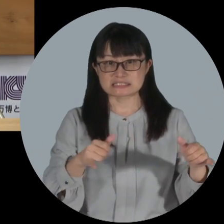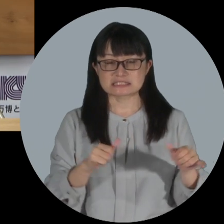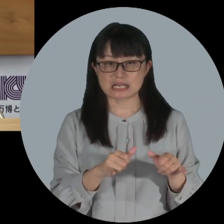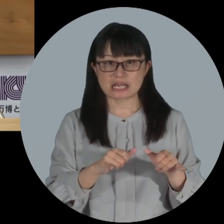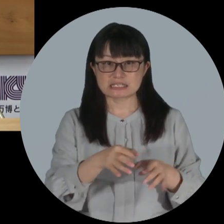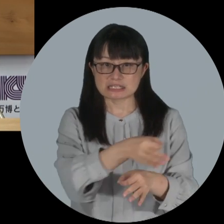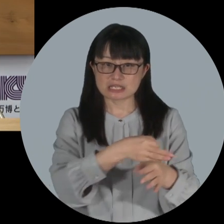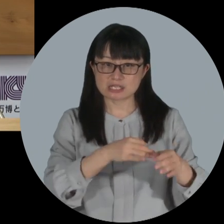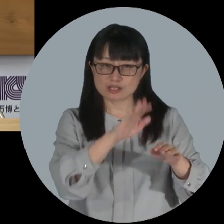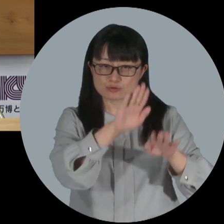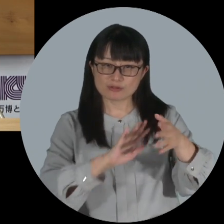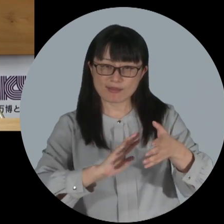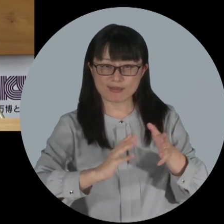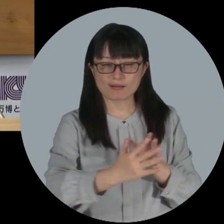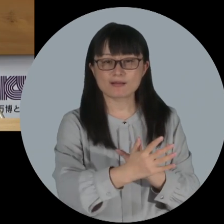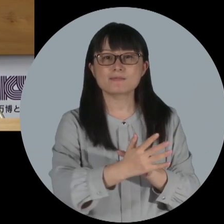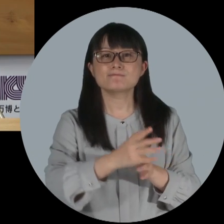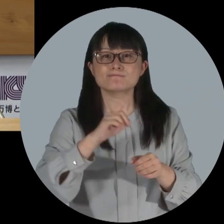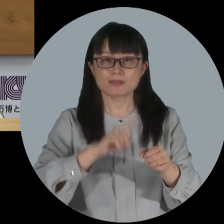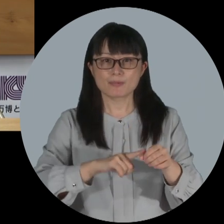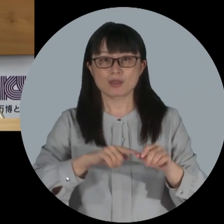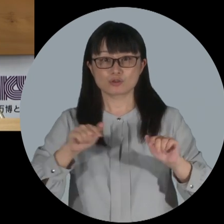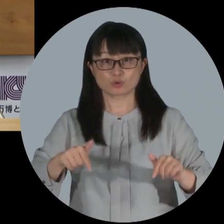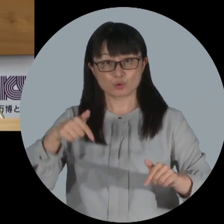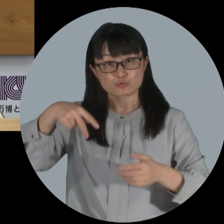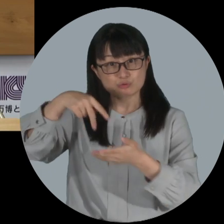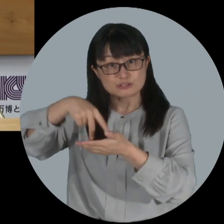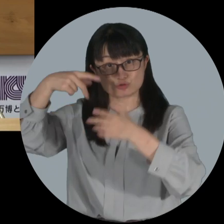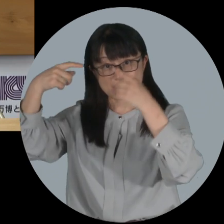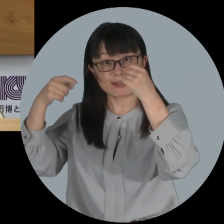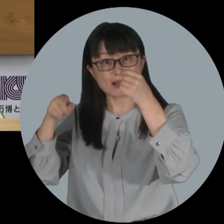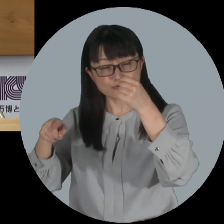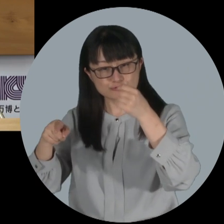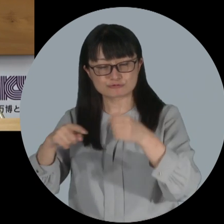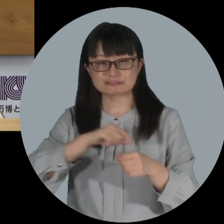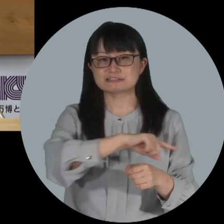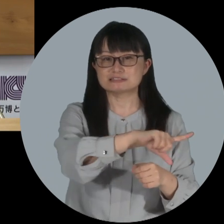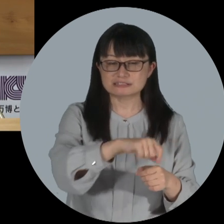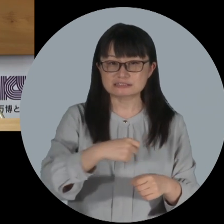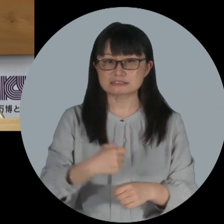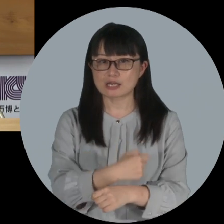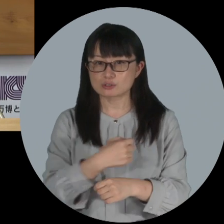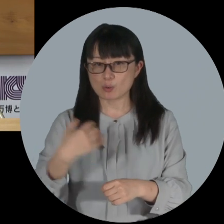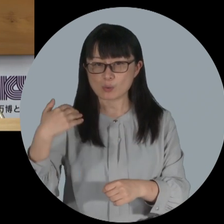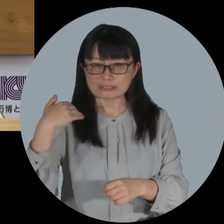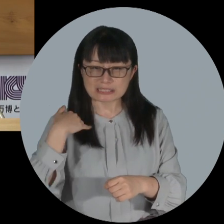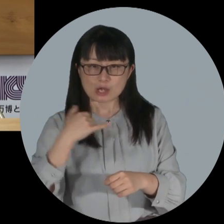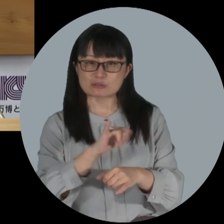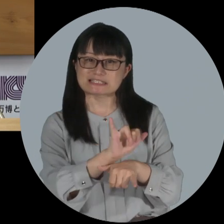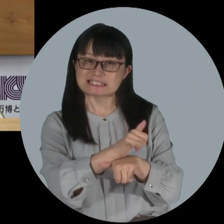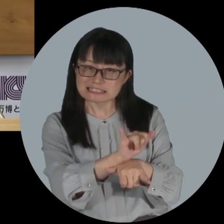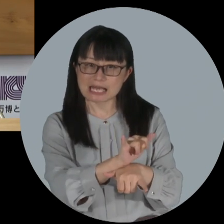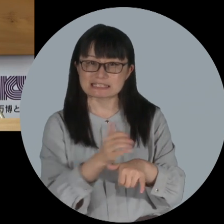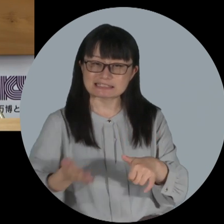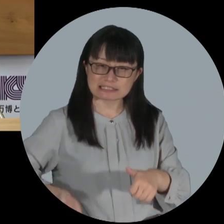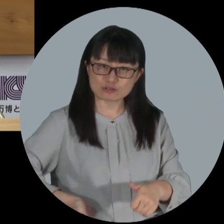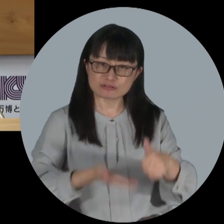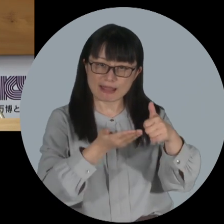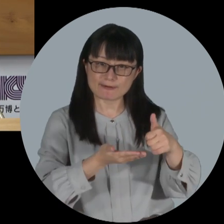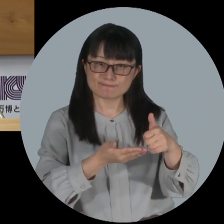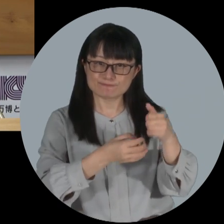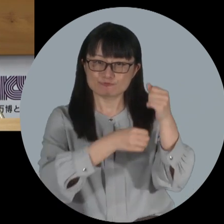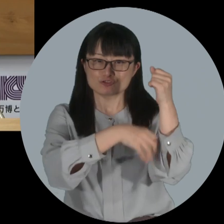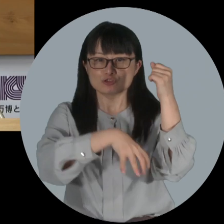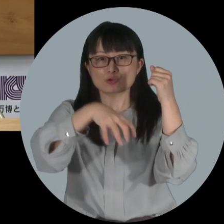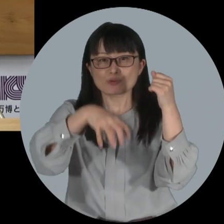まえまして、京都府立大学が地域産業を担う人材を育成する、地の拠点としての役割を